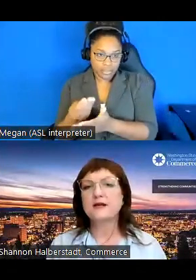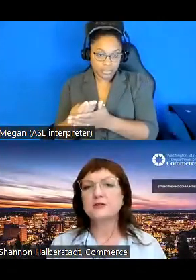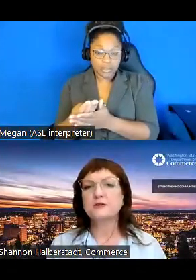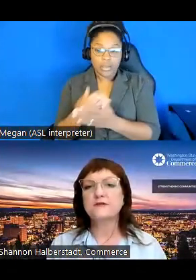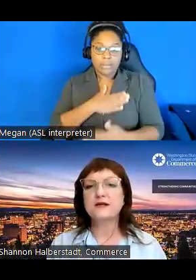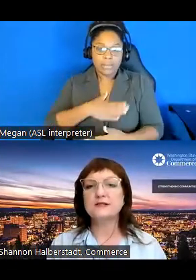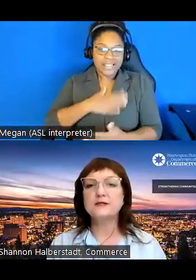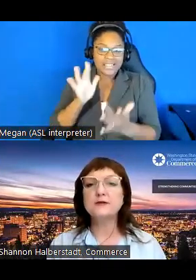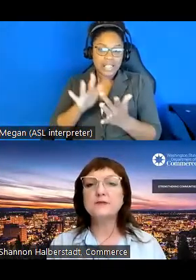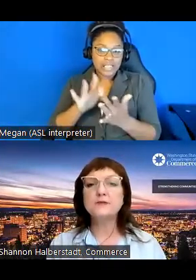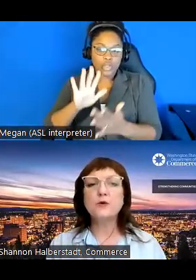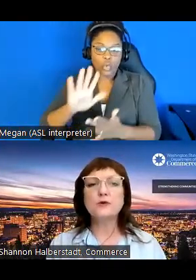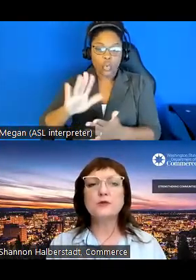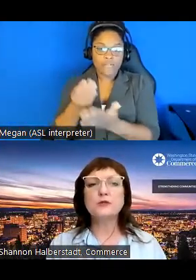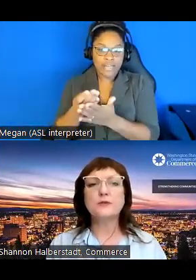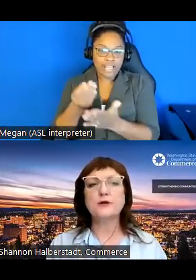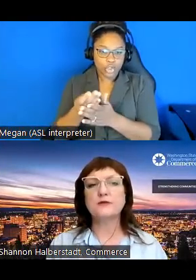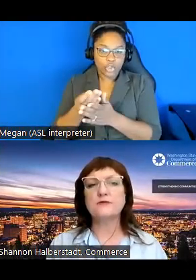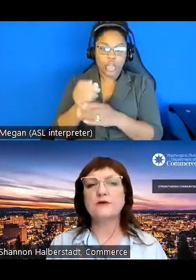합니다.